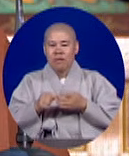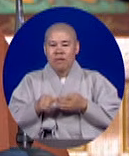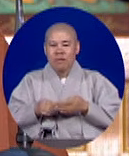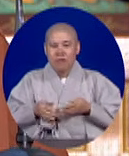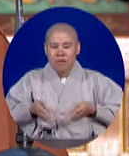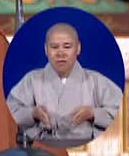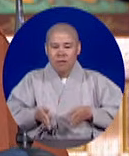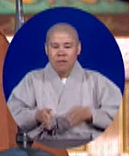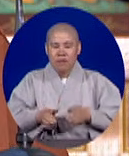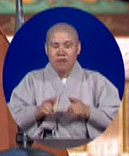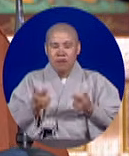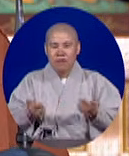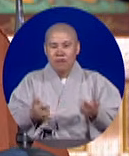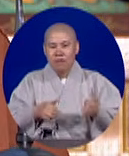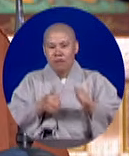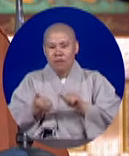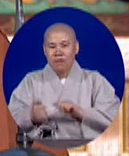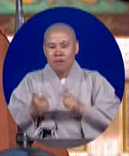불생불멸이다.